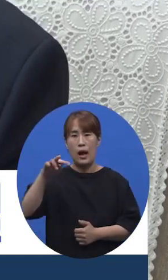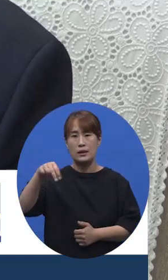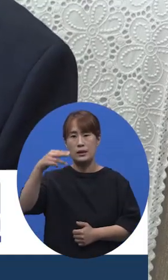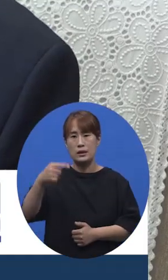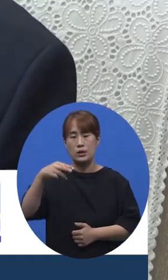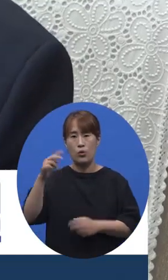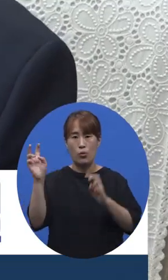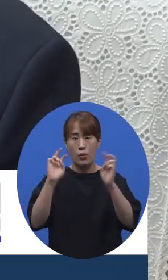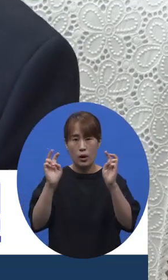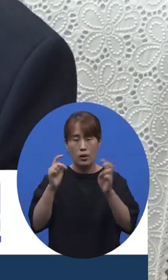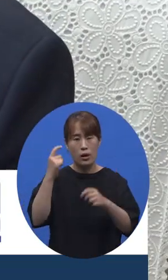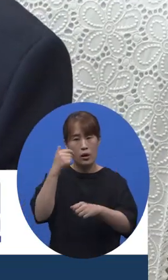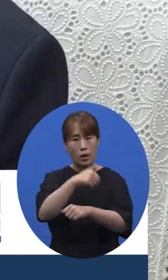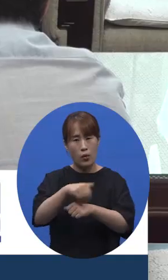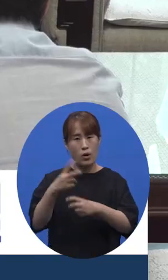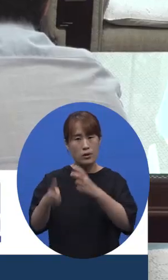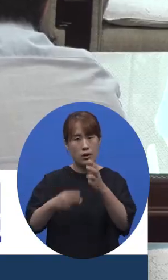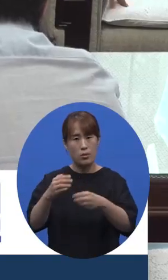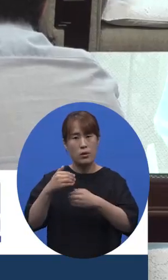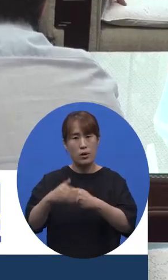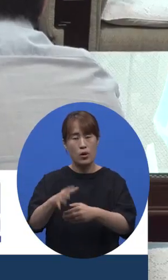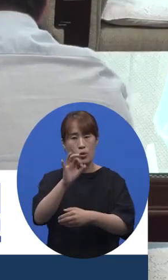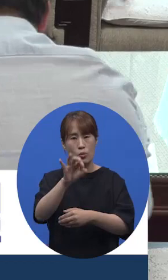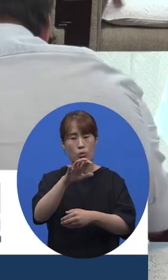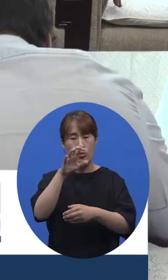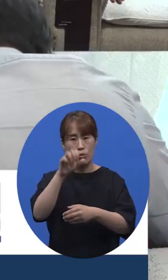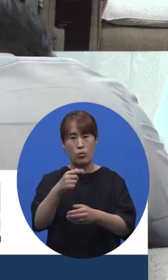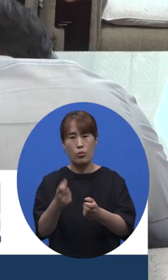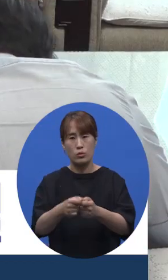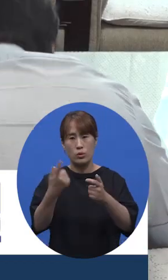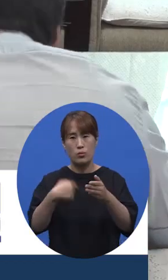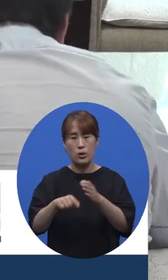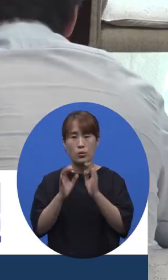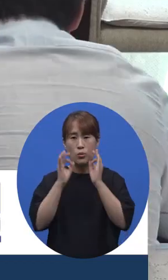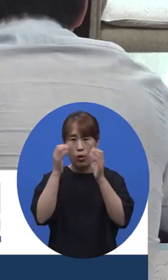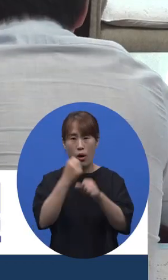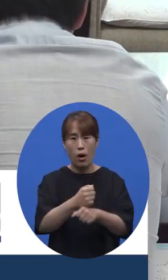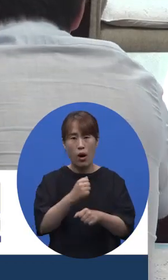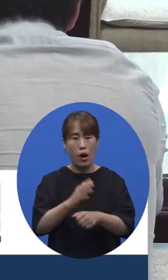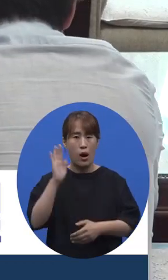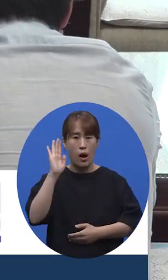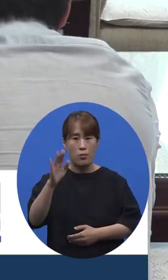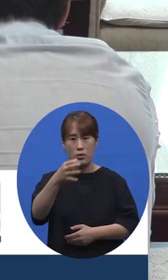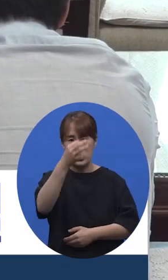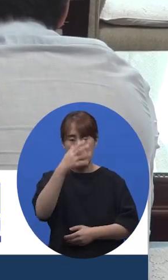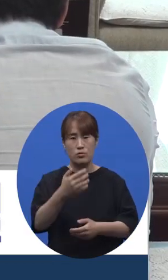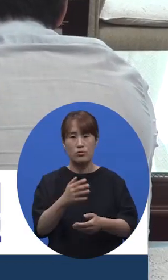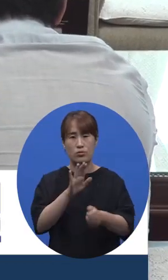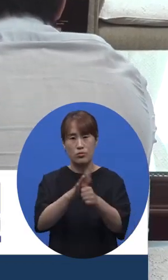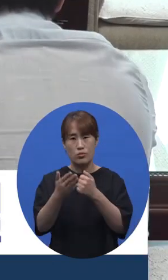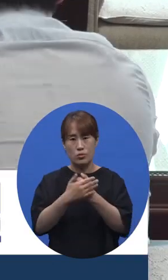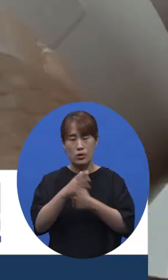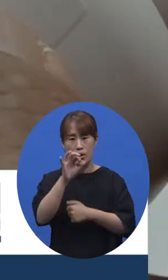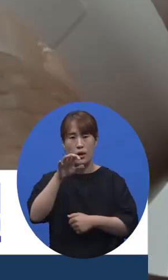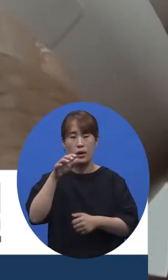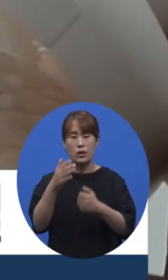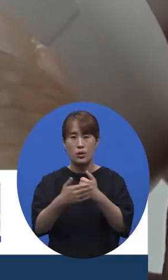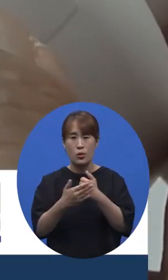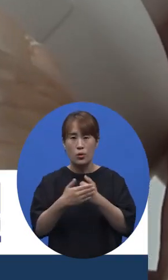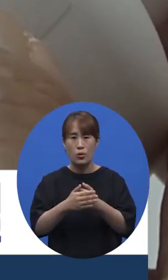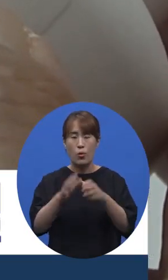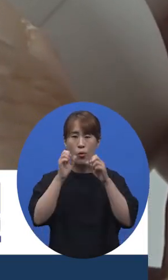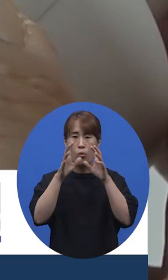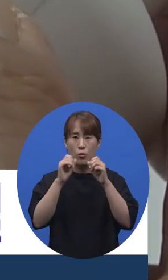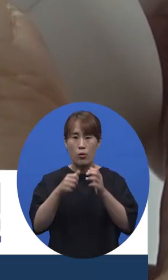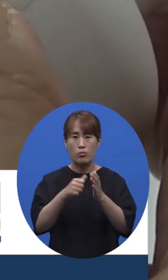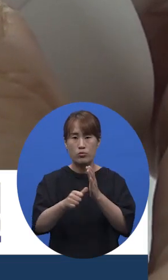아스트로 제네시스 는 계획된 사업의 이행과 투자규모 확충을 위해 노력하고 향후 기술 협력 자본 투자